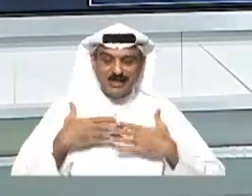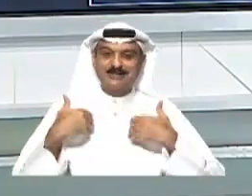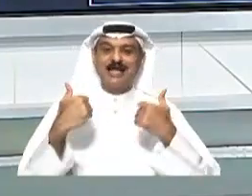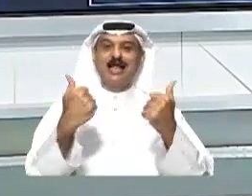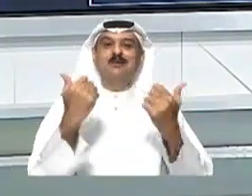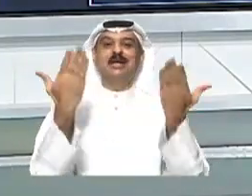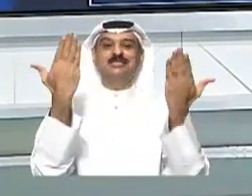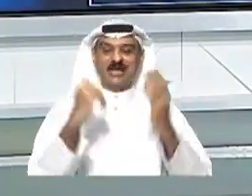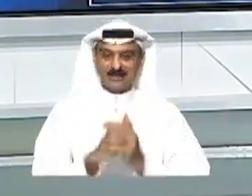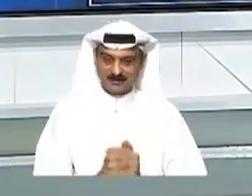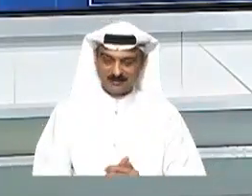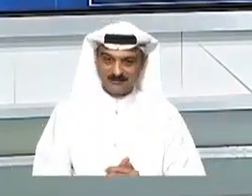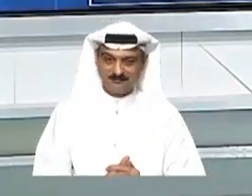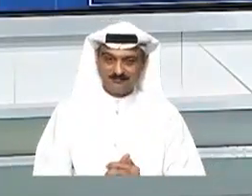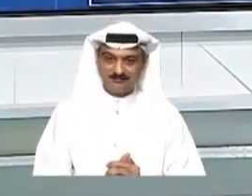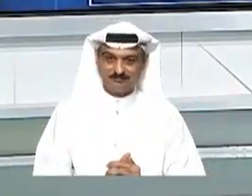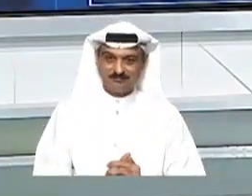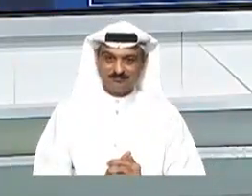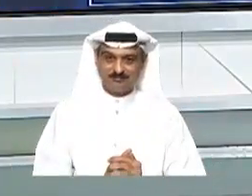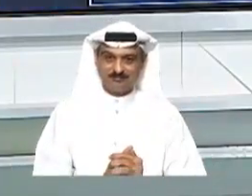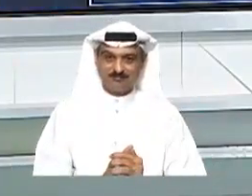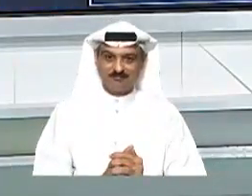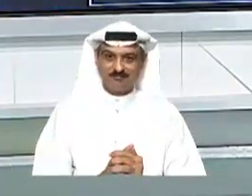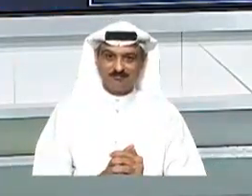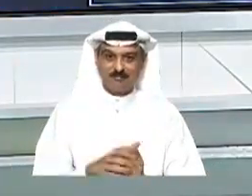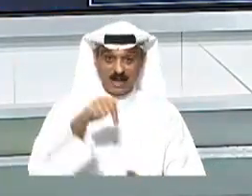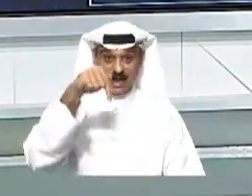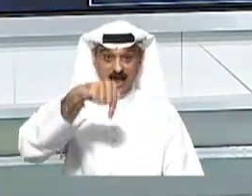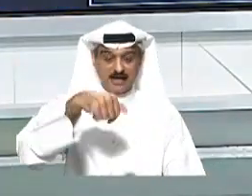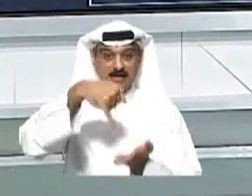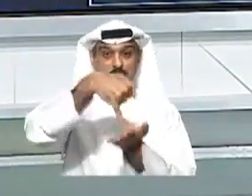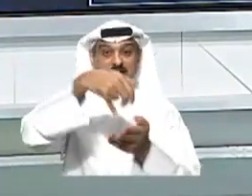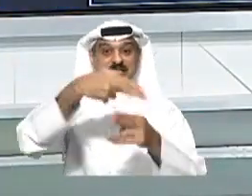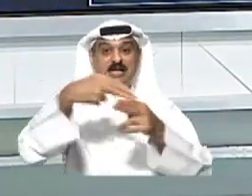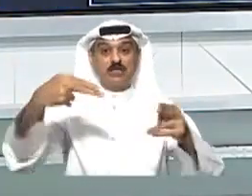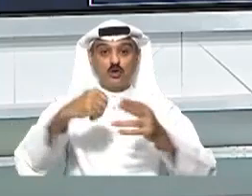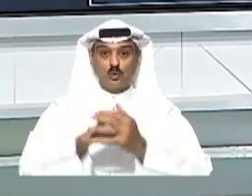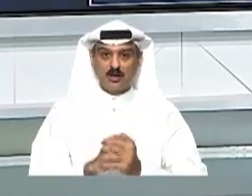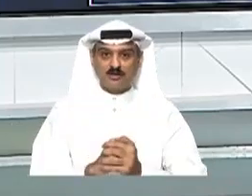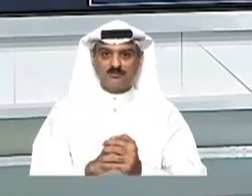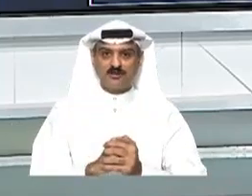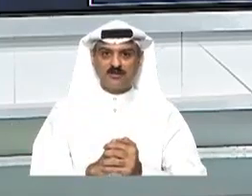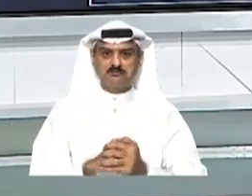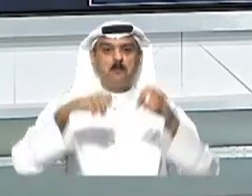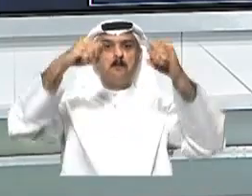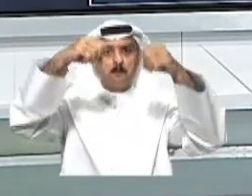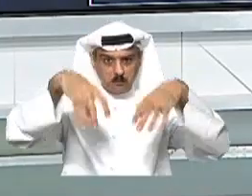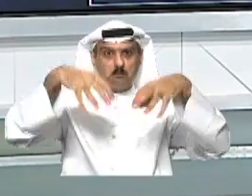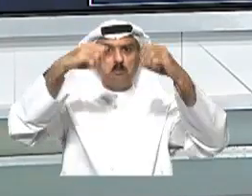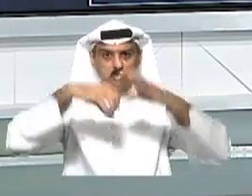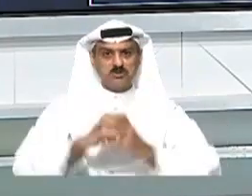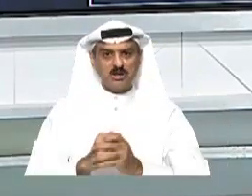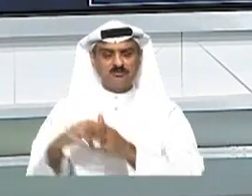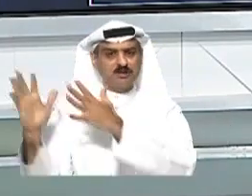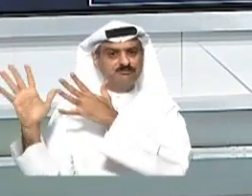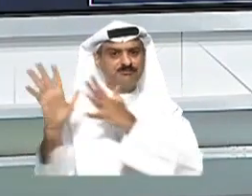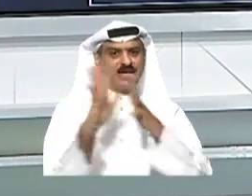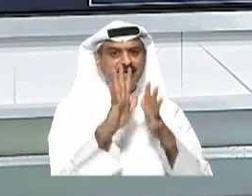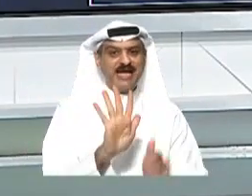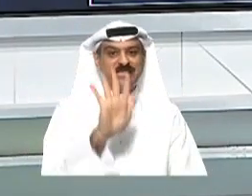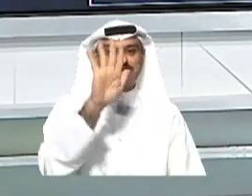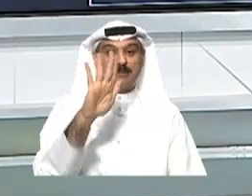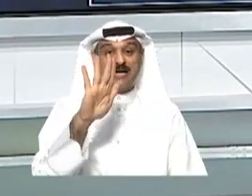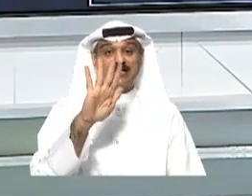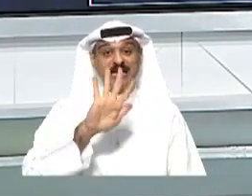بالسلامة دائما وأبدا. أما بالنسبة لأجواءنا الحالية في مدينة الكويت، أجواء ممطرة مع رياح حاليا شمالية